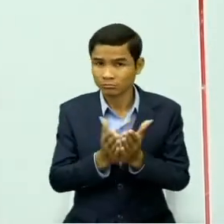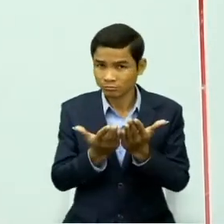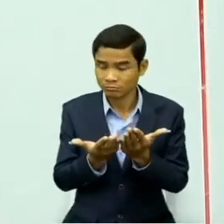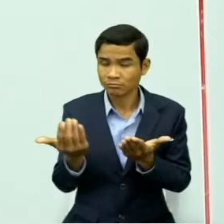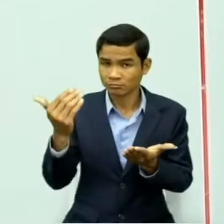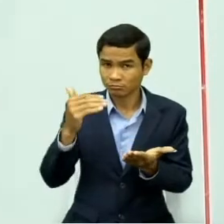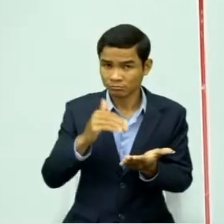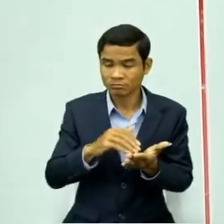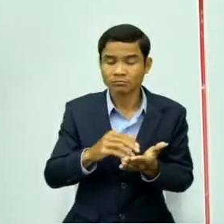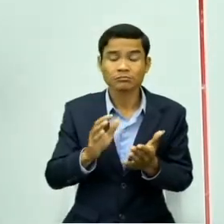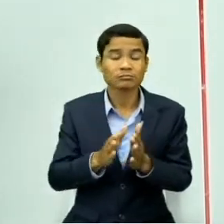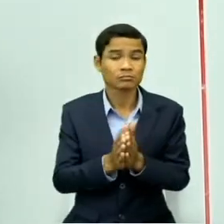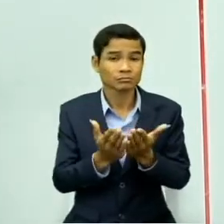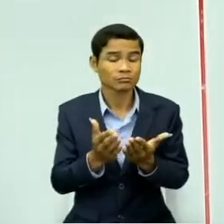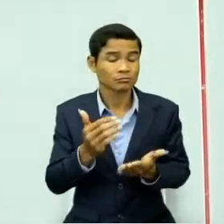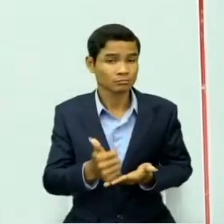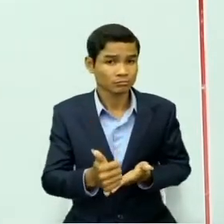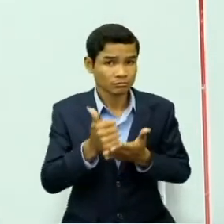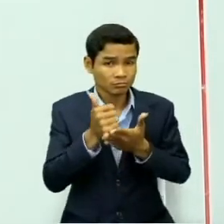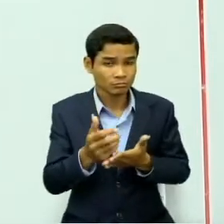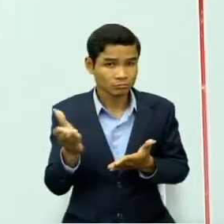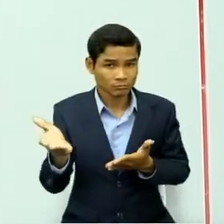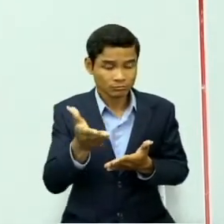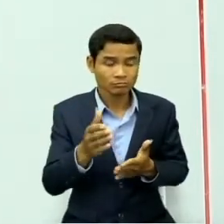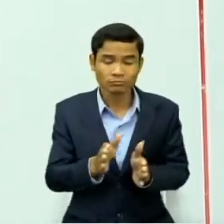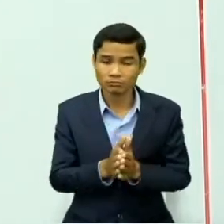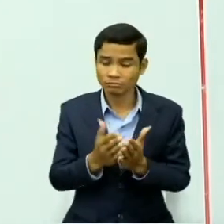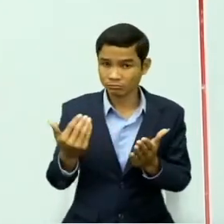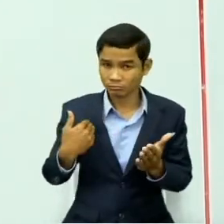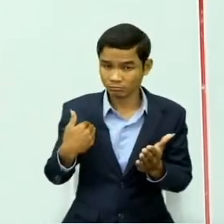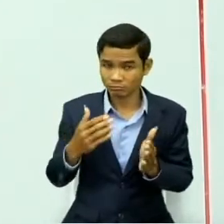ná. Con ai mình xếp hơi chùm núi.